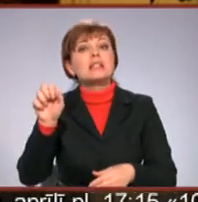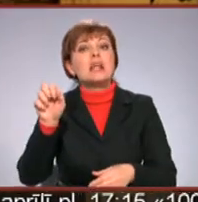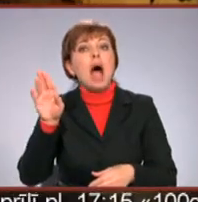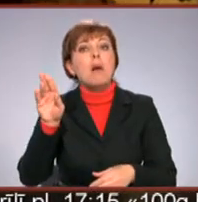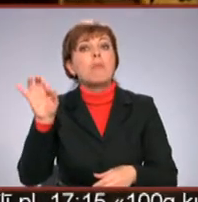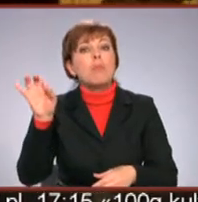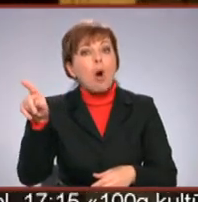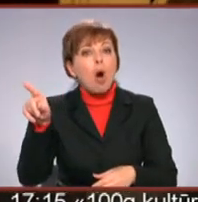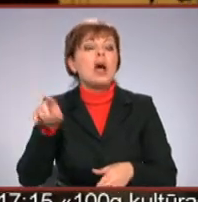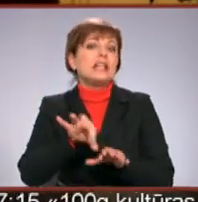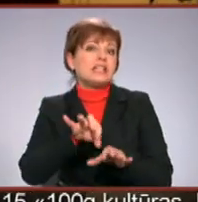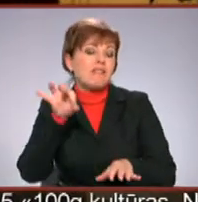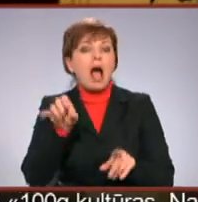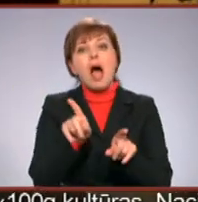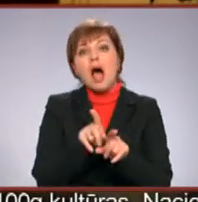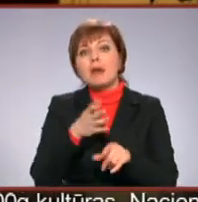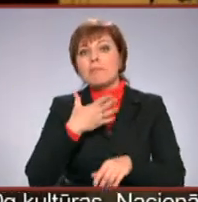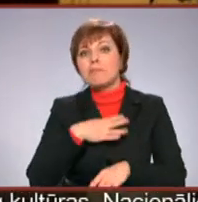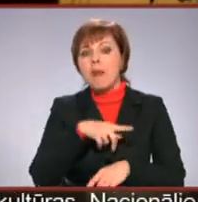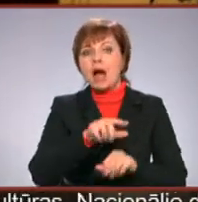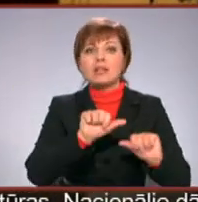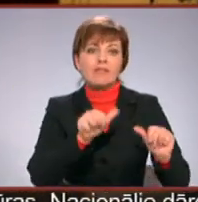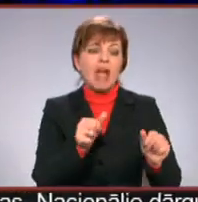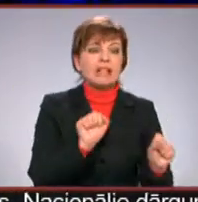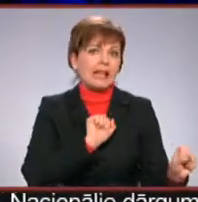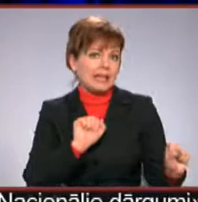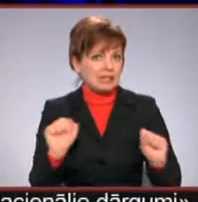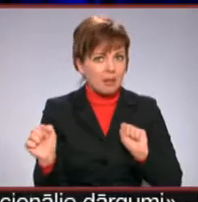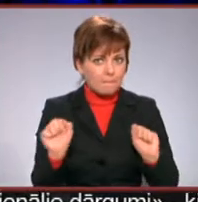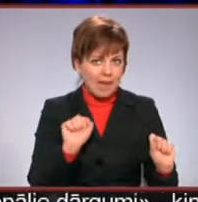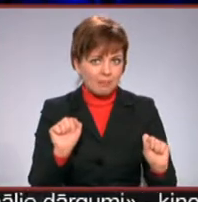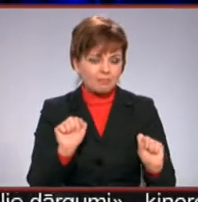manu izvēli. Turklāt man ļoti patīk tāda veida ritmi.